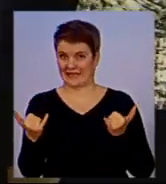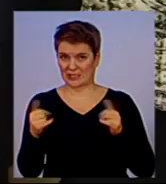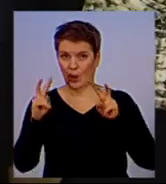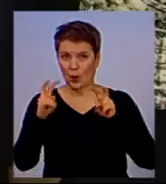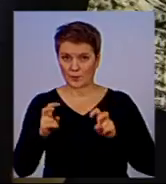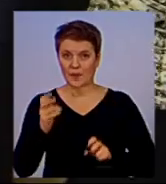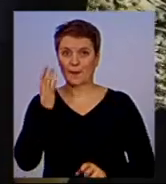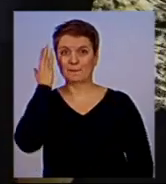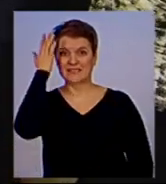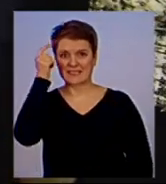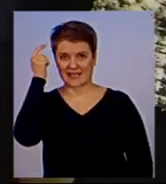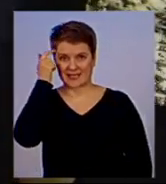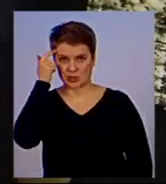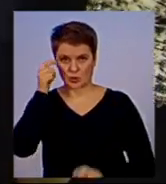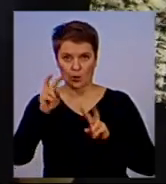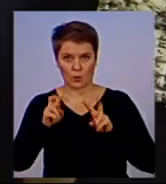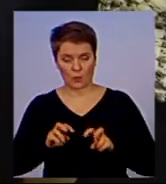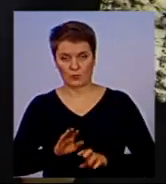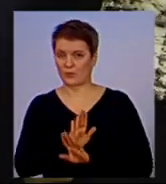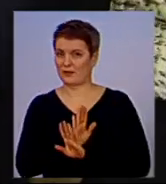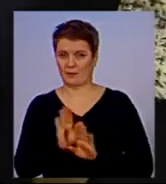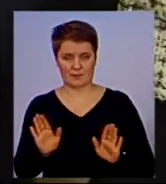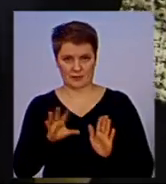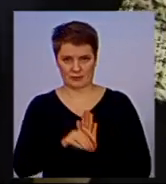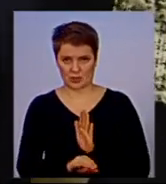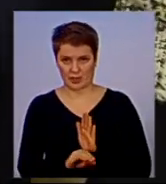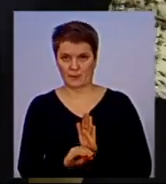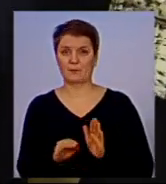не передбачає. Оприлюднювати результати президент